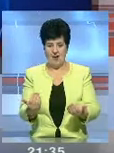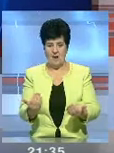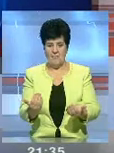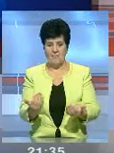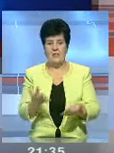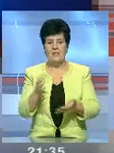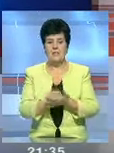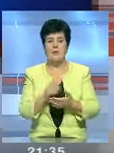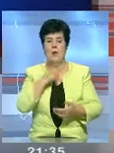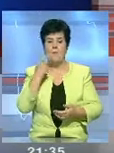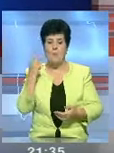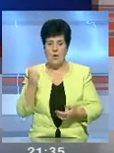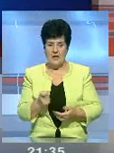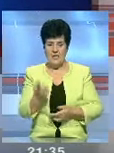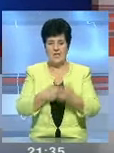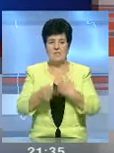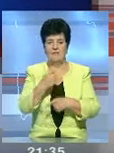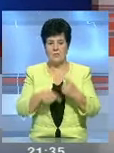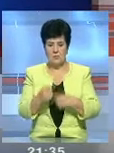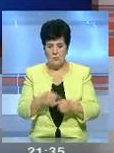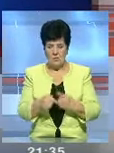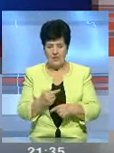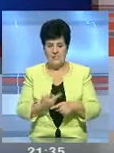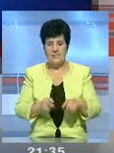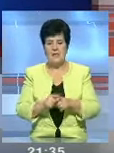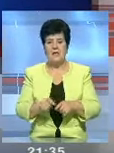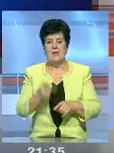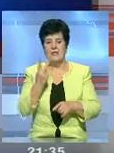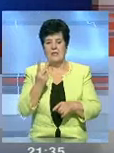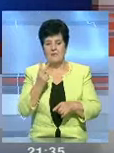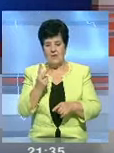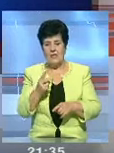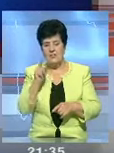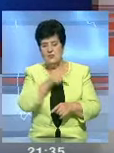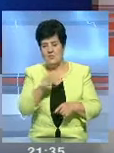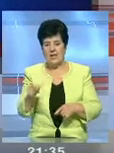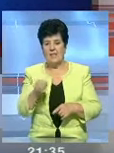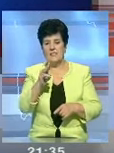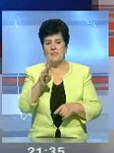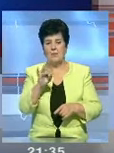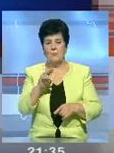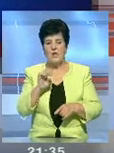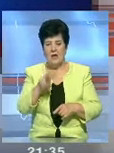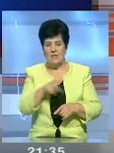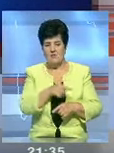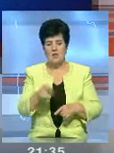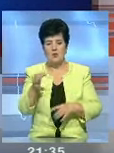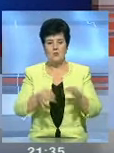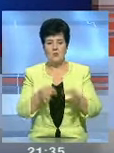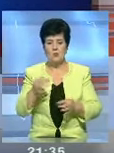тарифной политикой и вернула кишиневцам тариф на 2 лея через трибунал, через суд. Одна судилась.